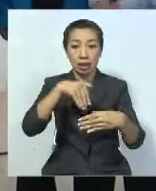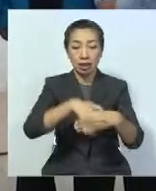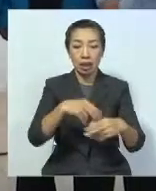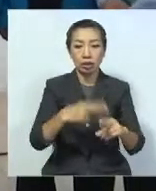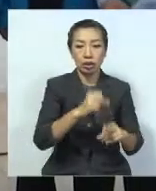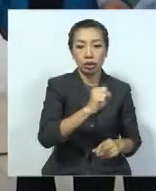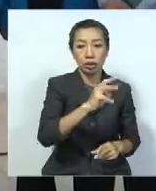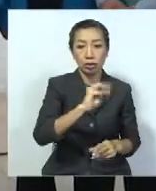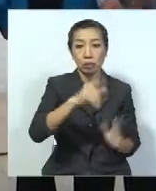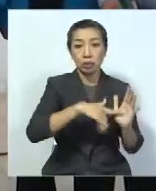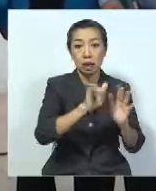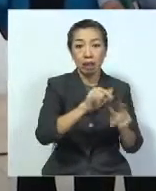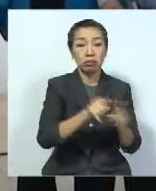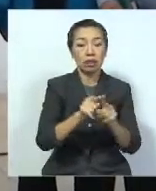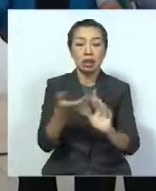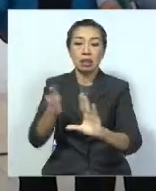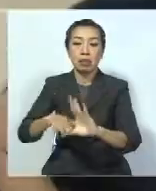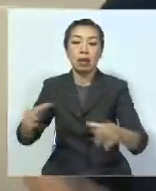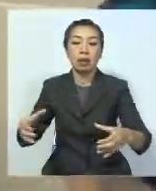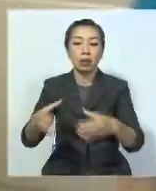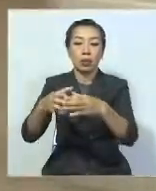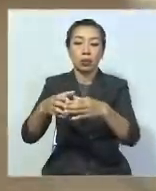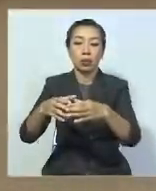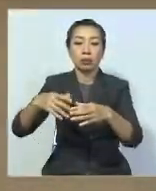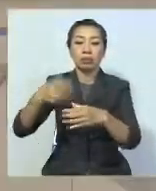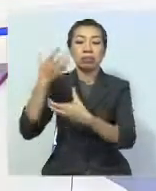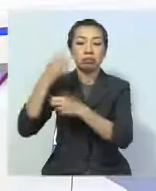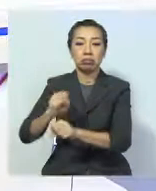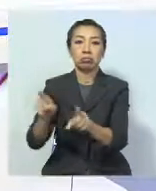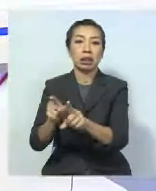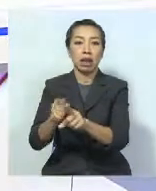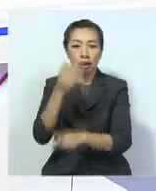าสมัครเป็นสมาชิกพรรคประชาธิปัตย์อีก1คน เป็นอีก1ท่านที่หลายคนจับตามอง